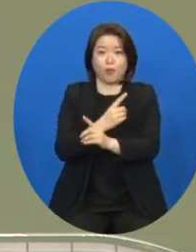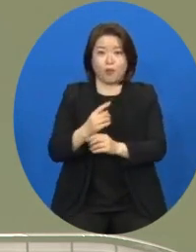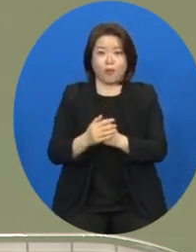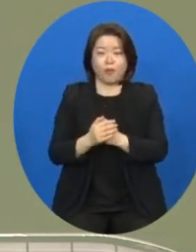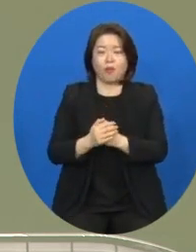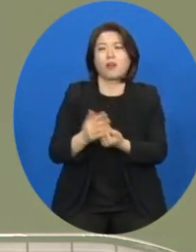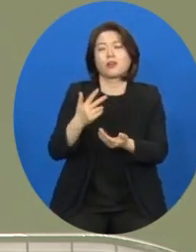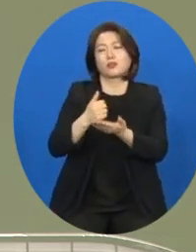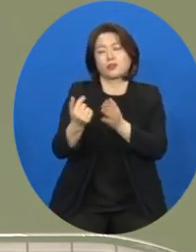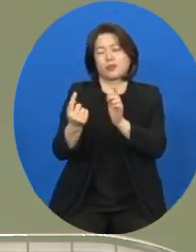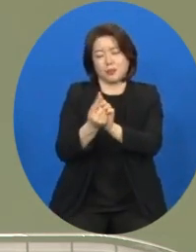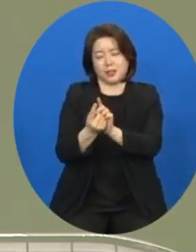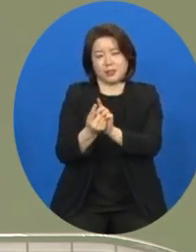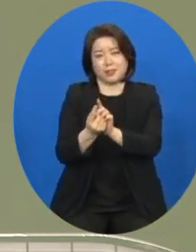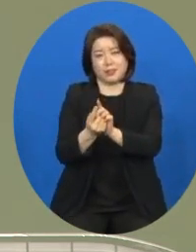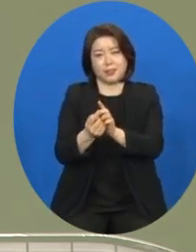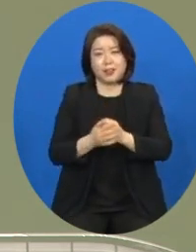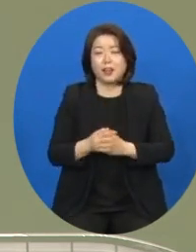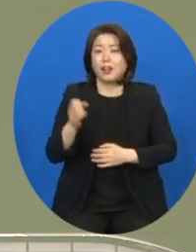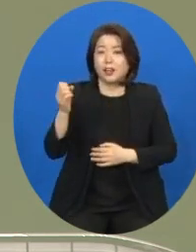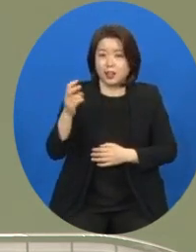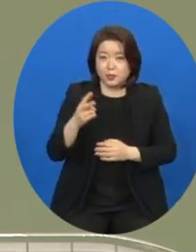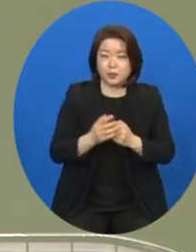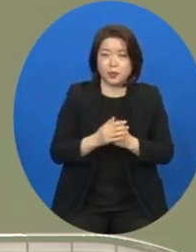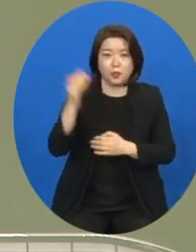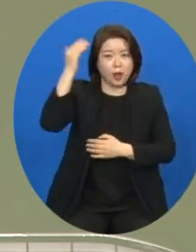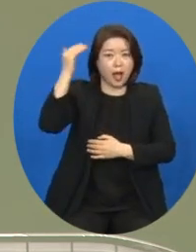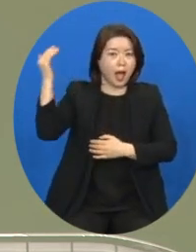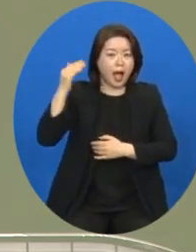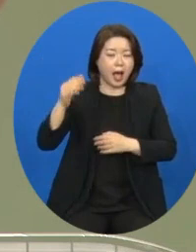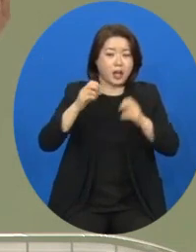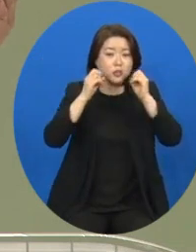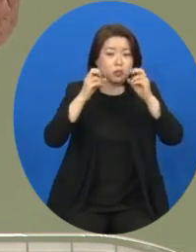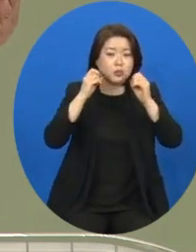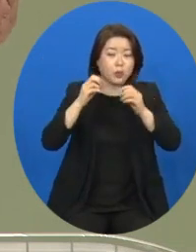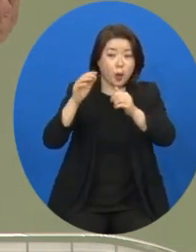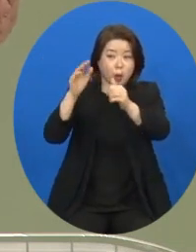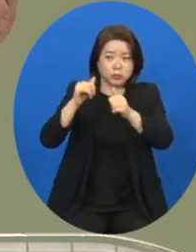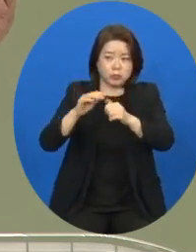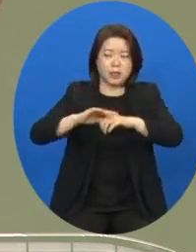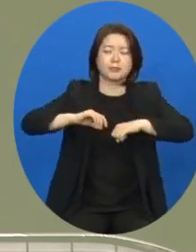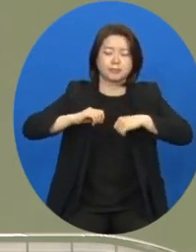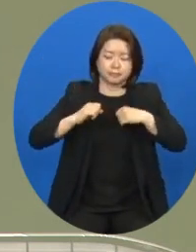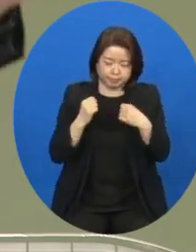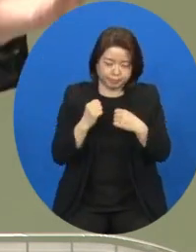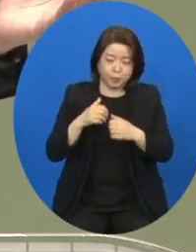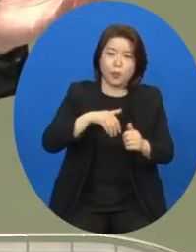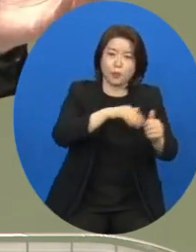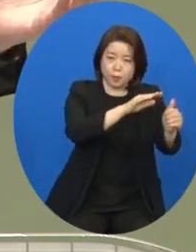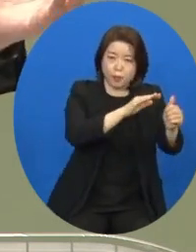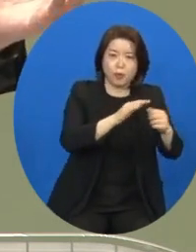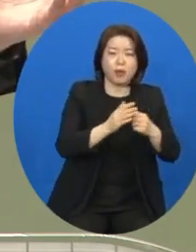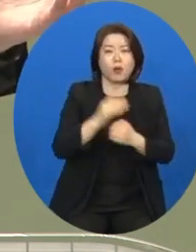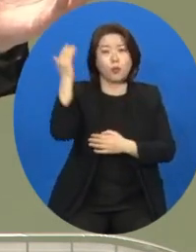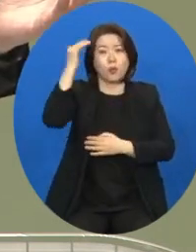만났어요. 그리고 그가 한국 선교의 부름에 순종합니다. 그리고 한국에 오신